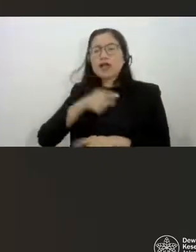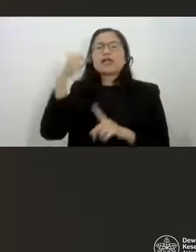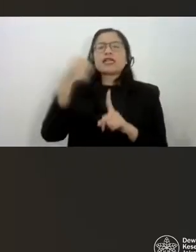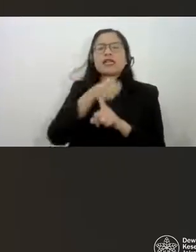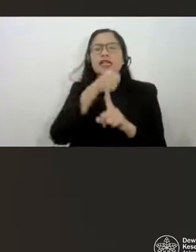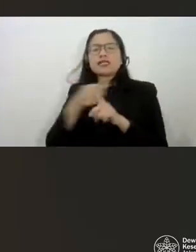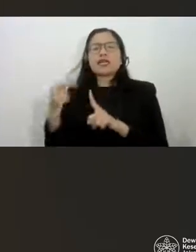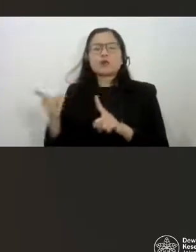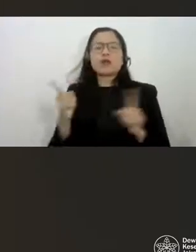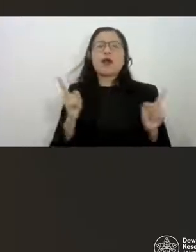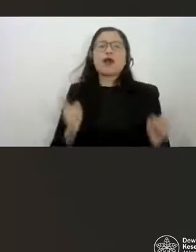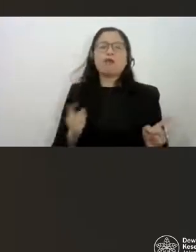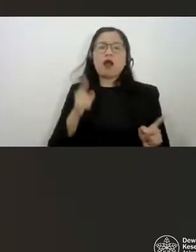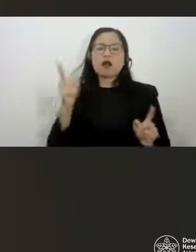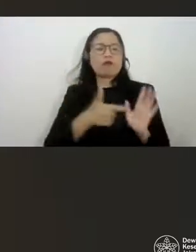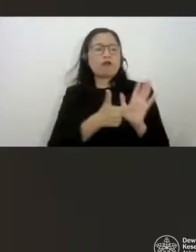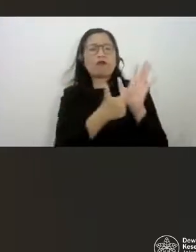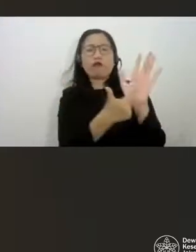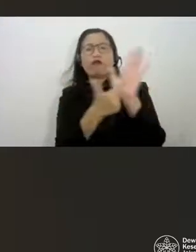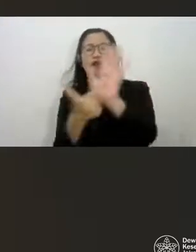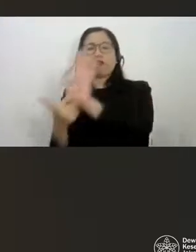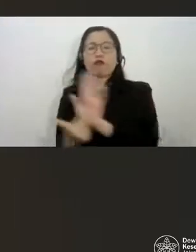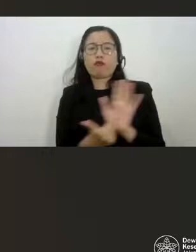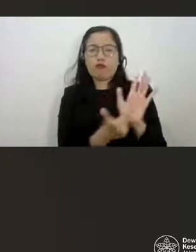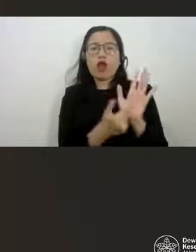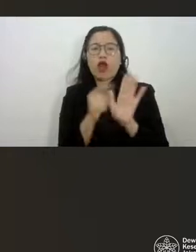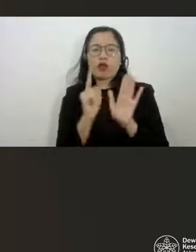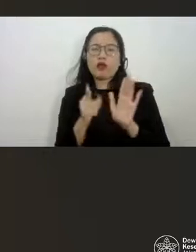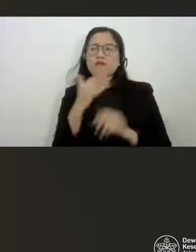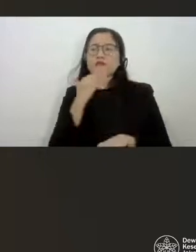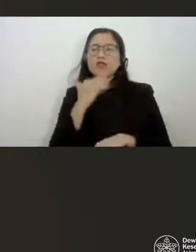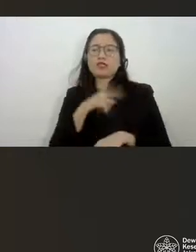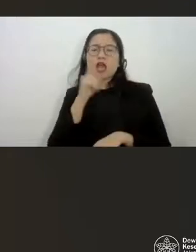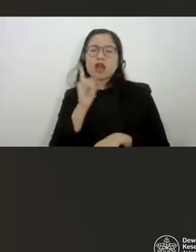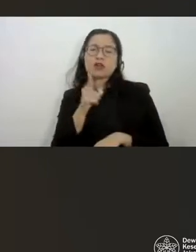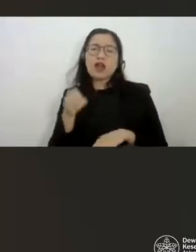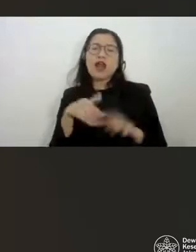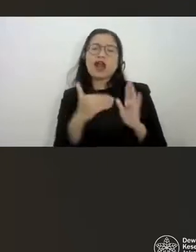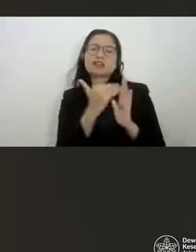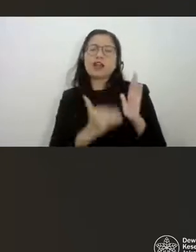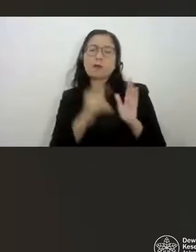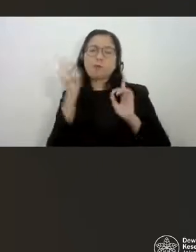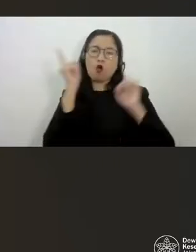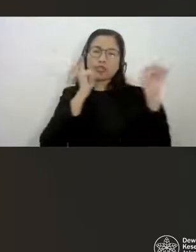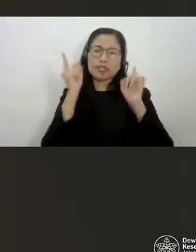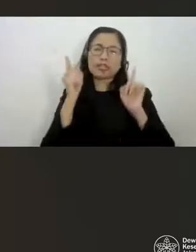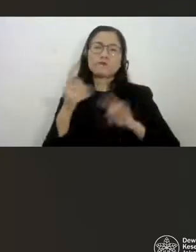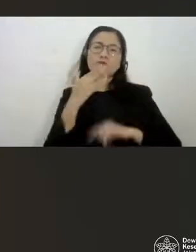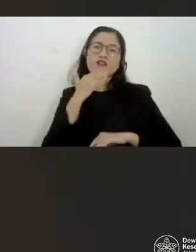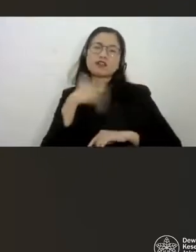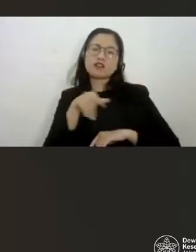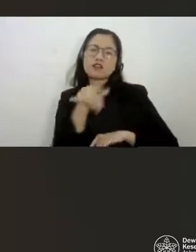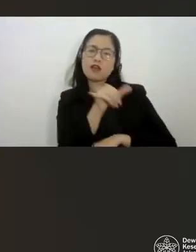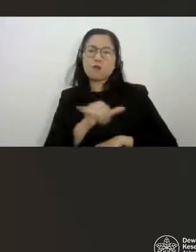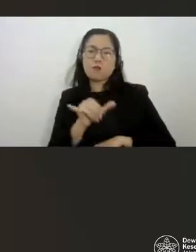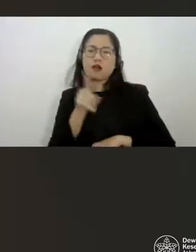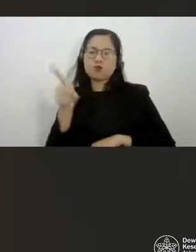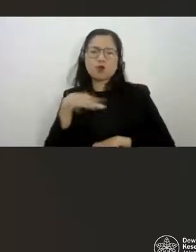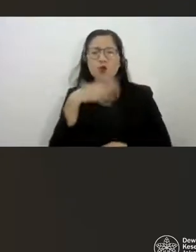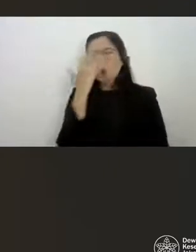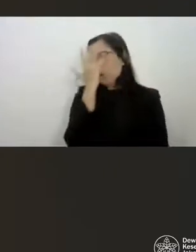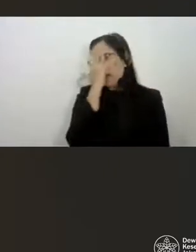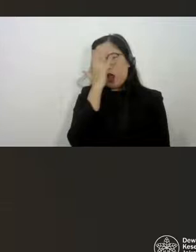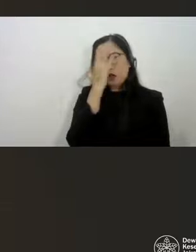secara vulgar di mana-mana. Umumnya terjadi bersamaan dengan event-event politik. Sungguh memalukan ya. Belum lagi